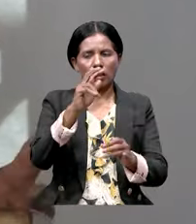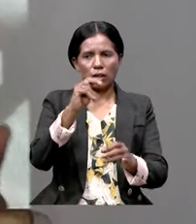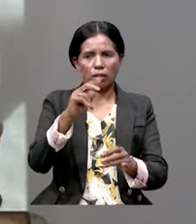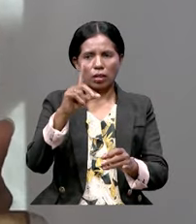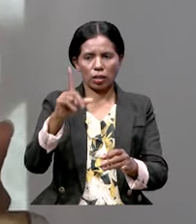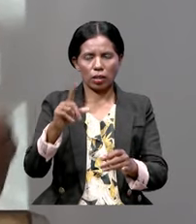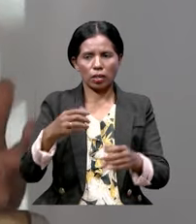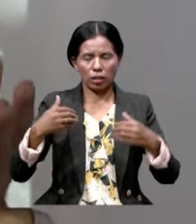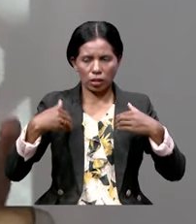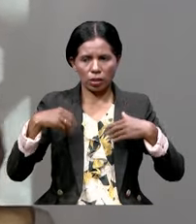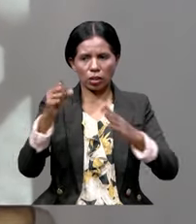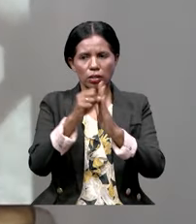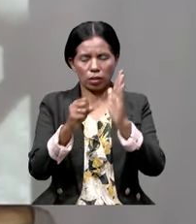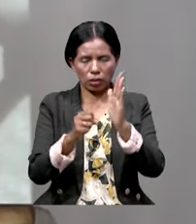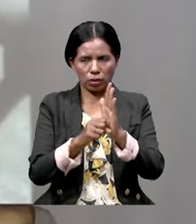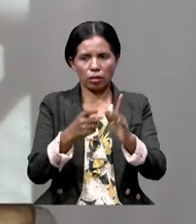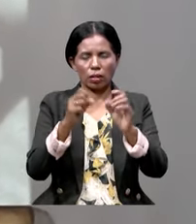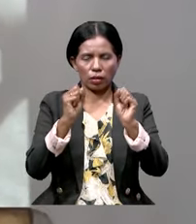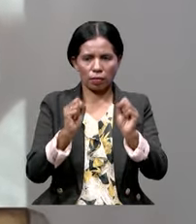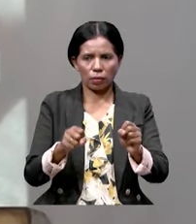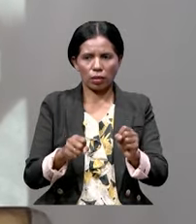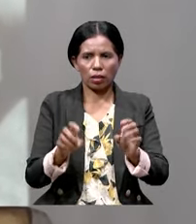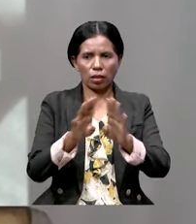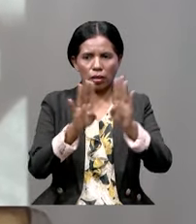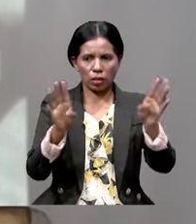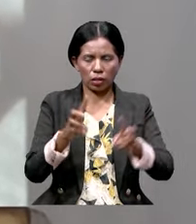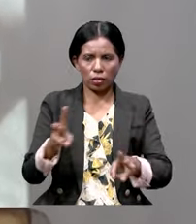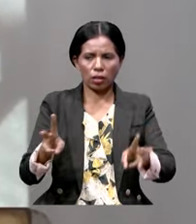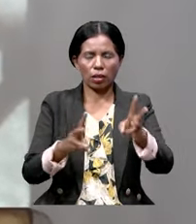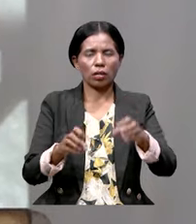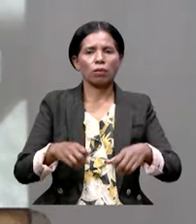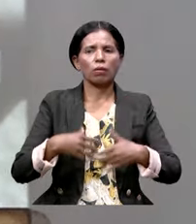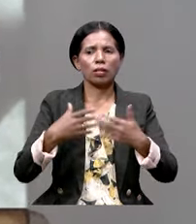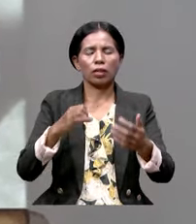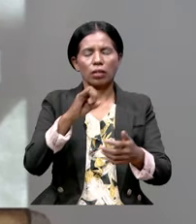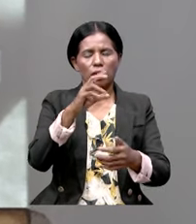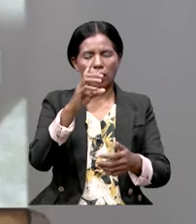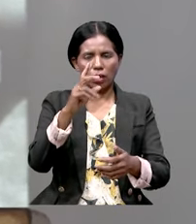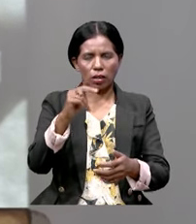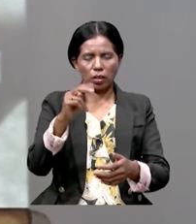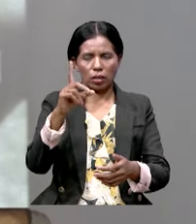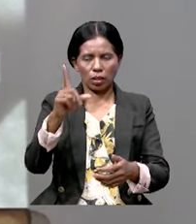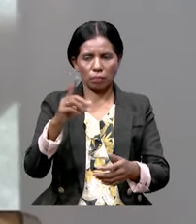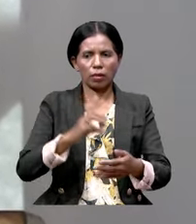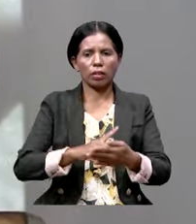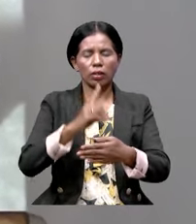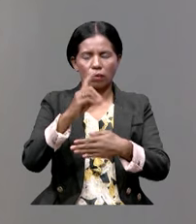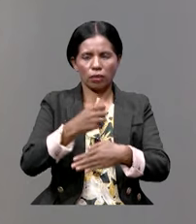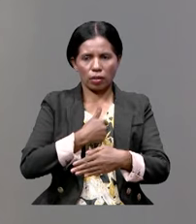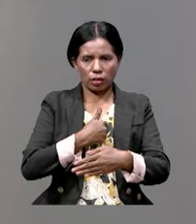les statuts. Aussi les statuts ne belle lo che dalla OIC ne belle desenvolve al dia vita.